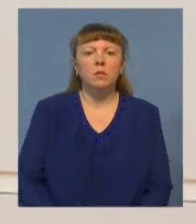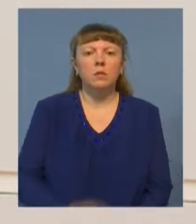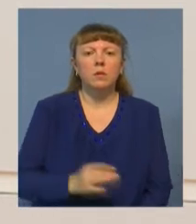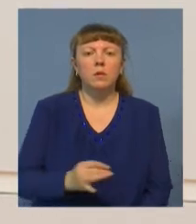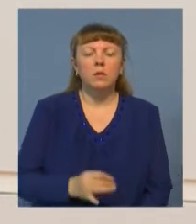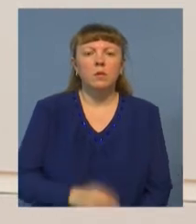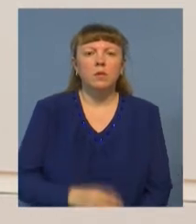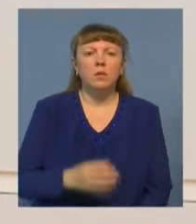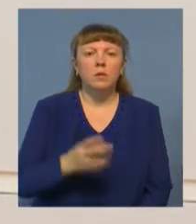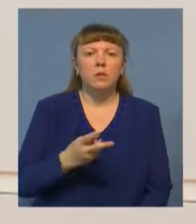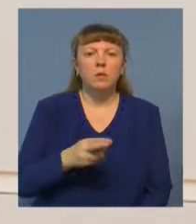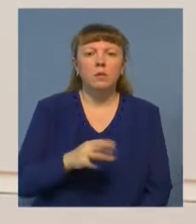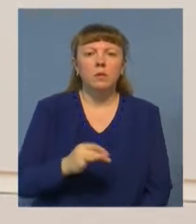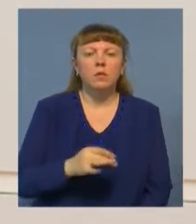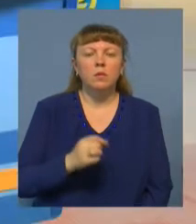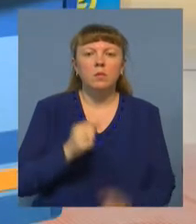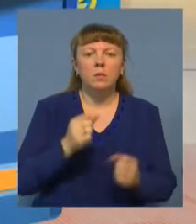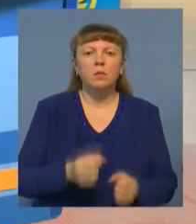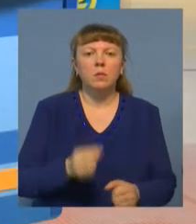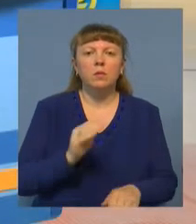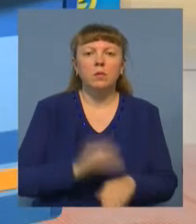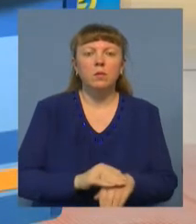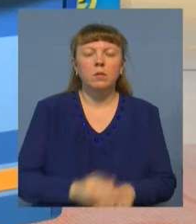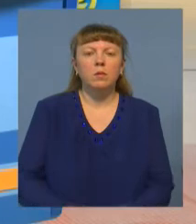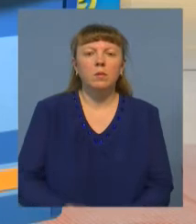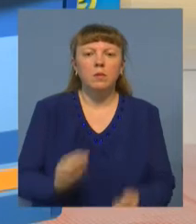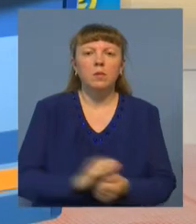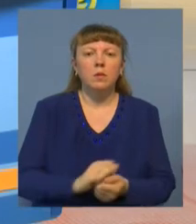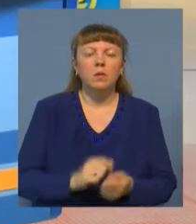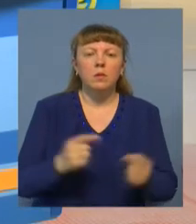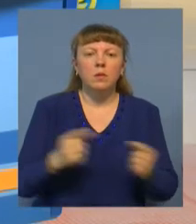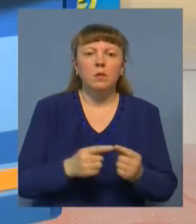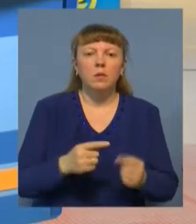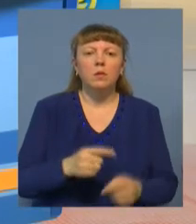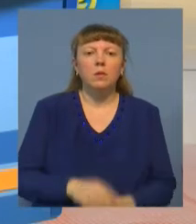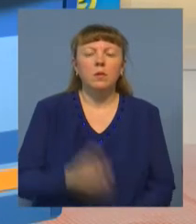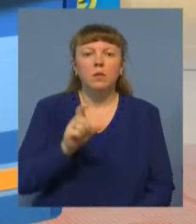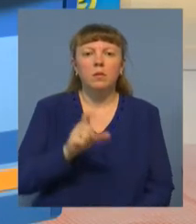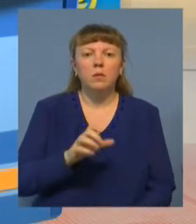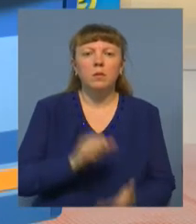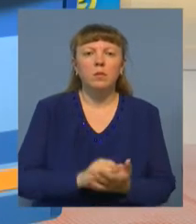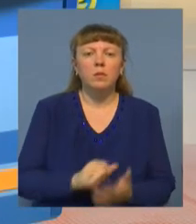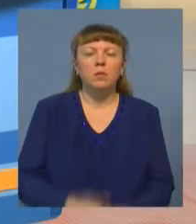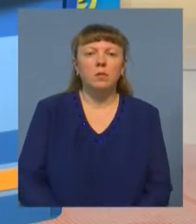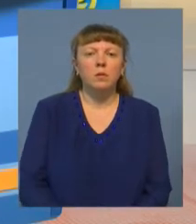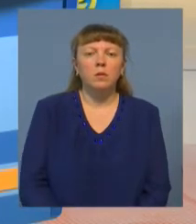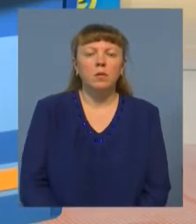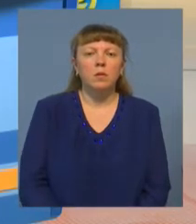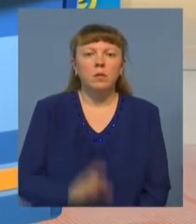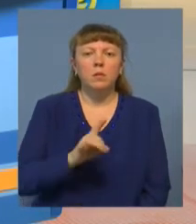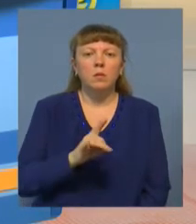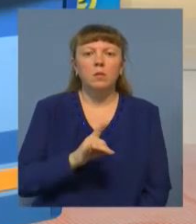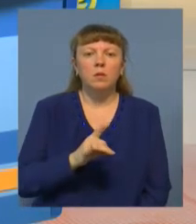заявителя, за исключением установления факта наличия документов, подтверждающих владение, пользование и распоряжениями